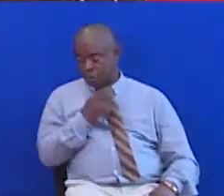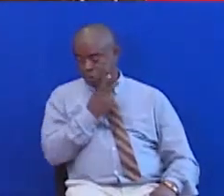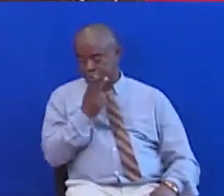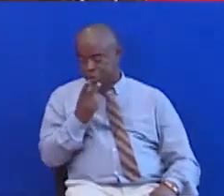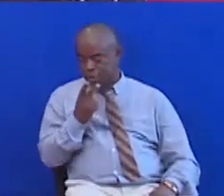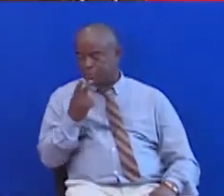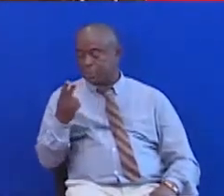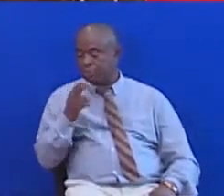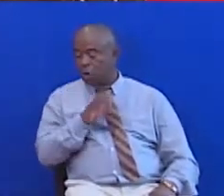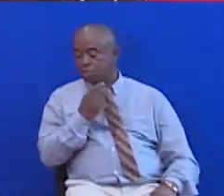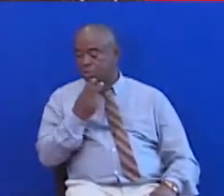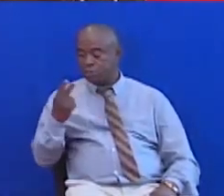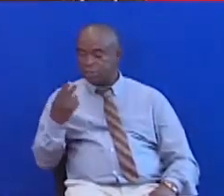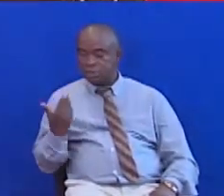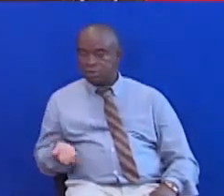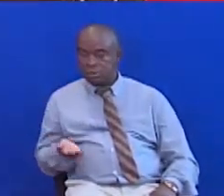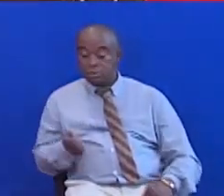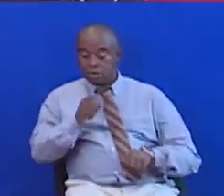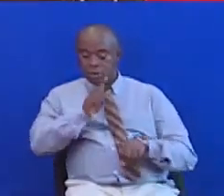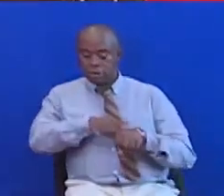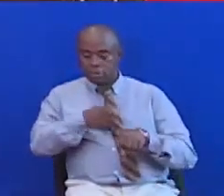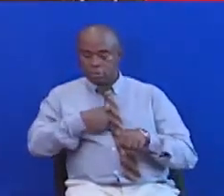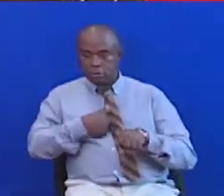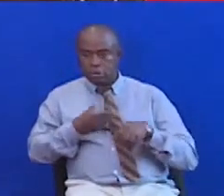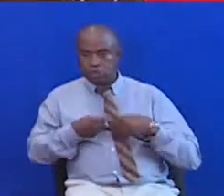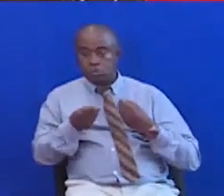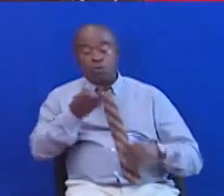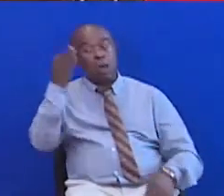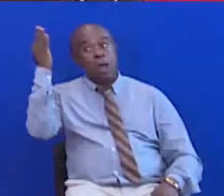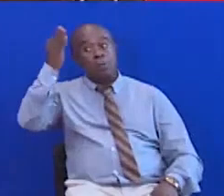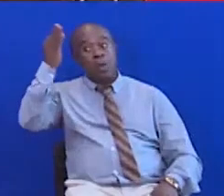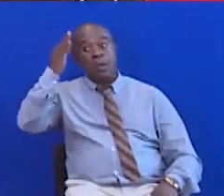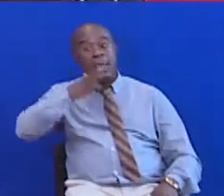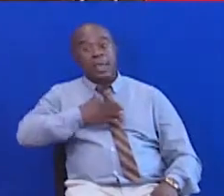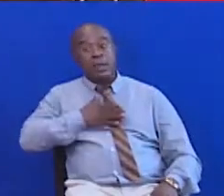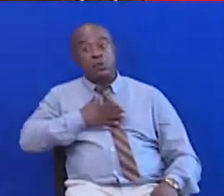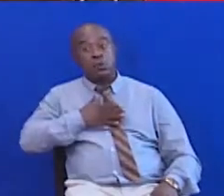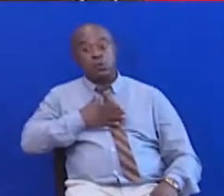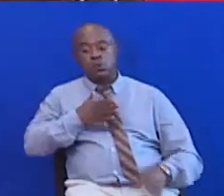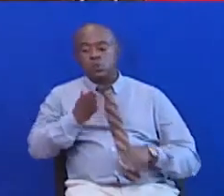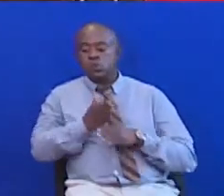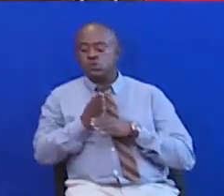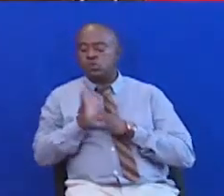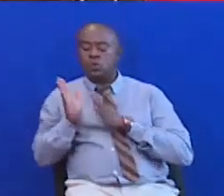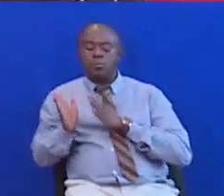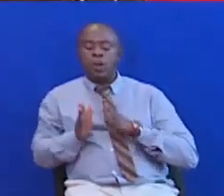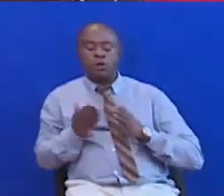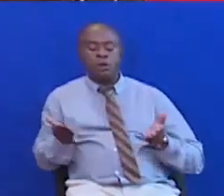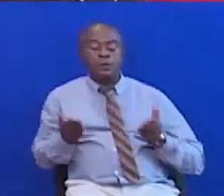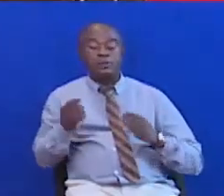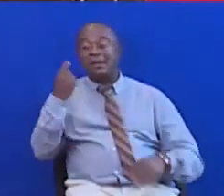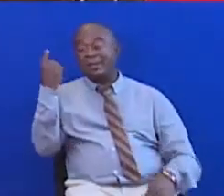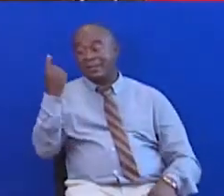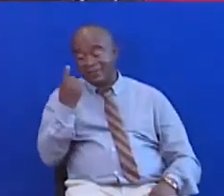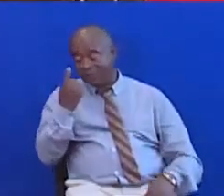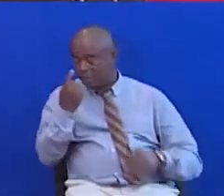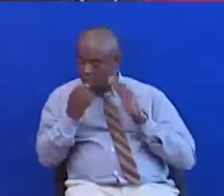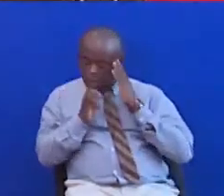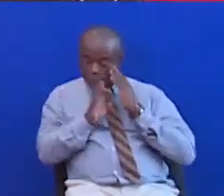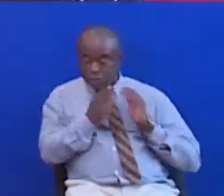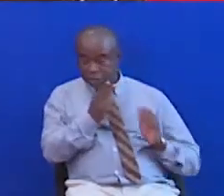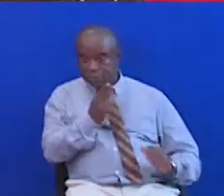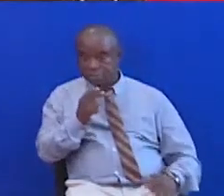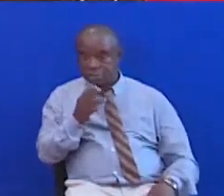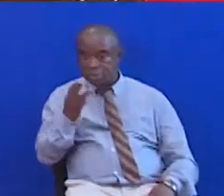2022-2023, wakati tunatoa hotuba yetu ya mpango wa maendeleo ya taifa